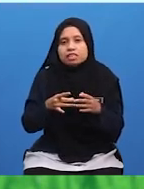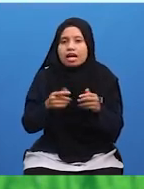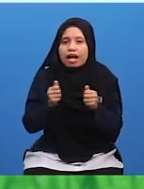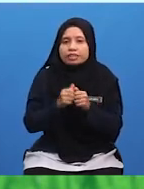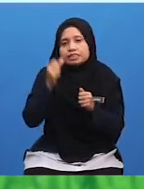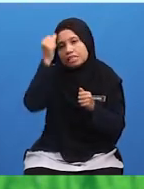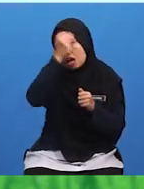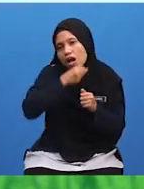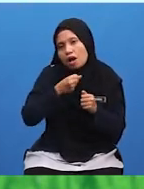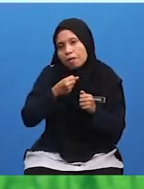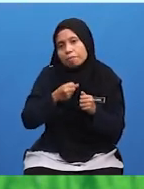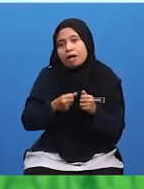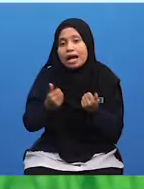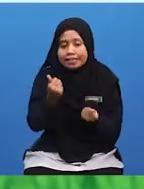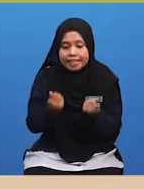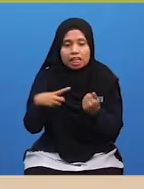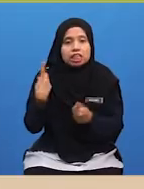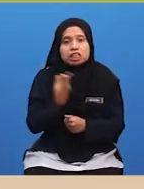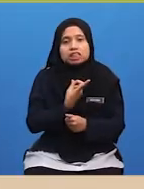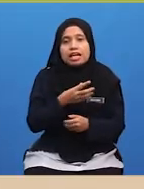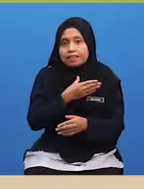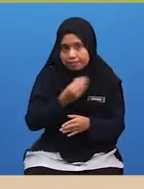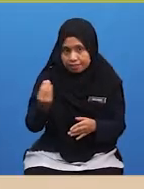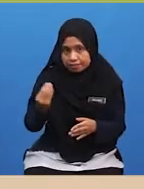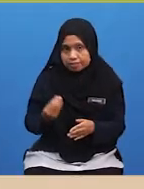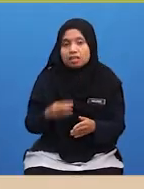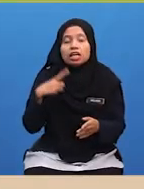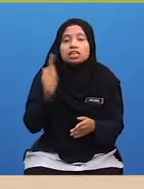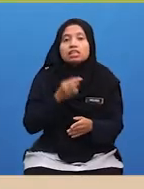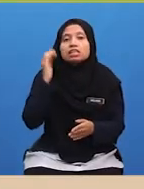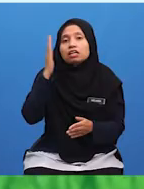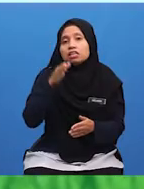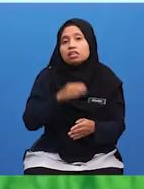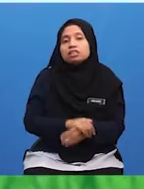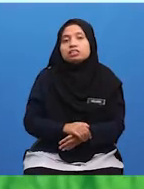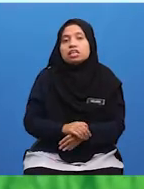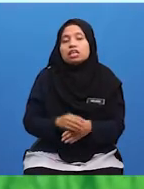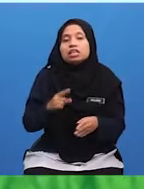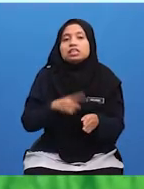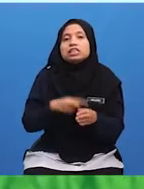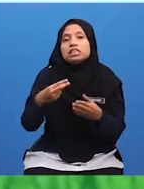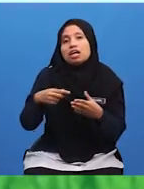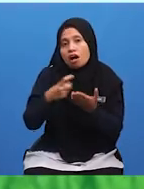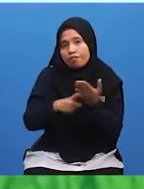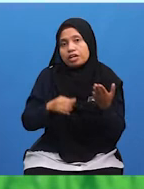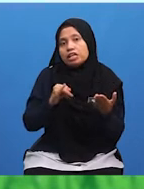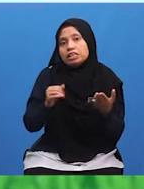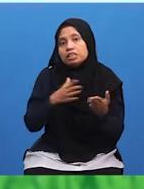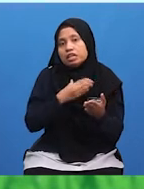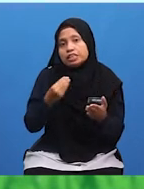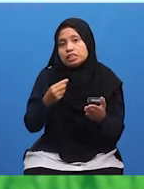sikap keadilan kita dan kita akan dihargai